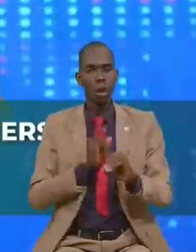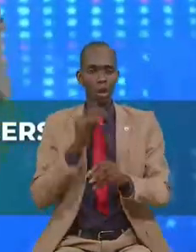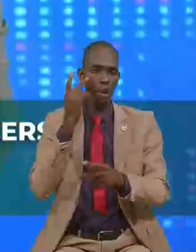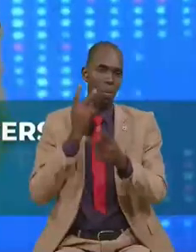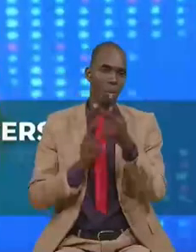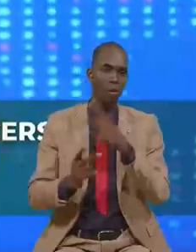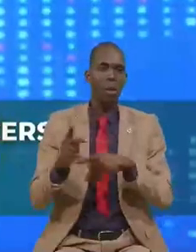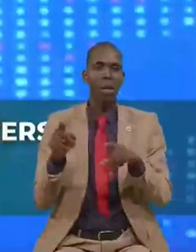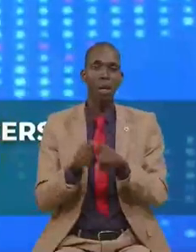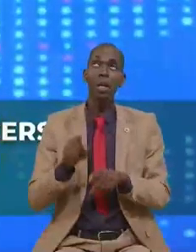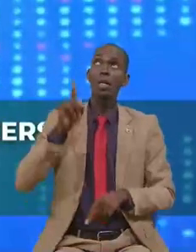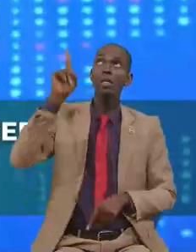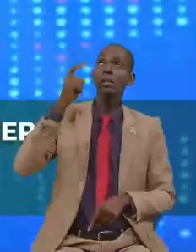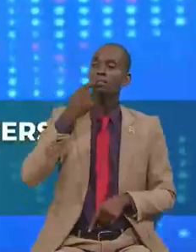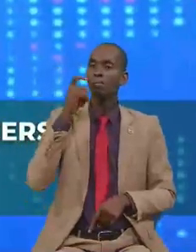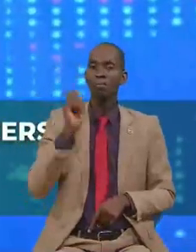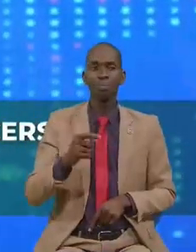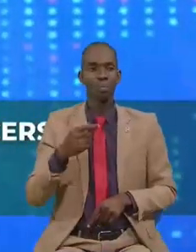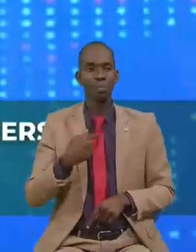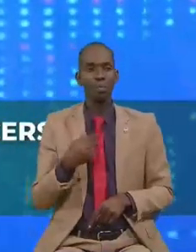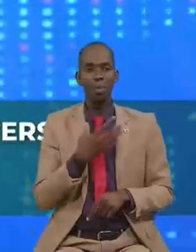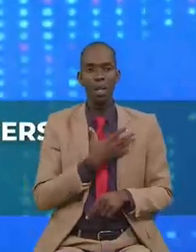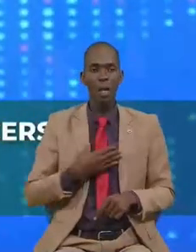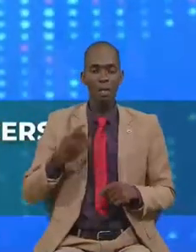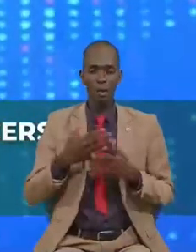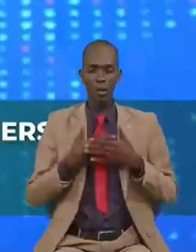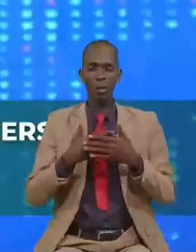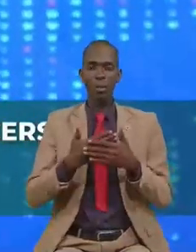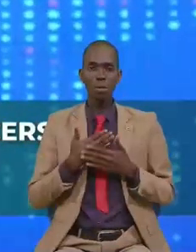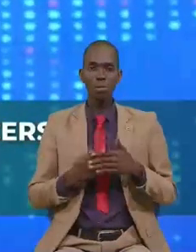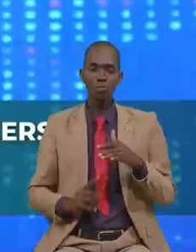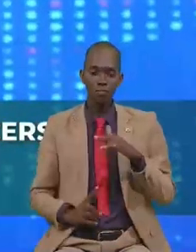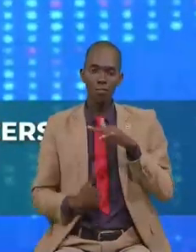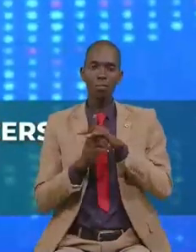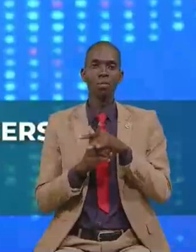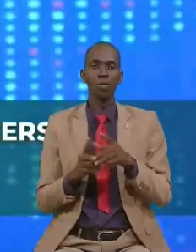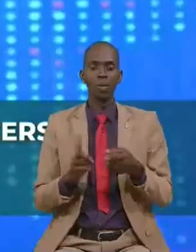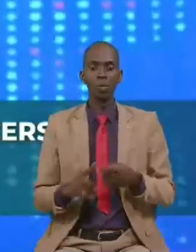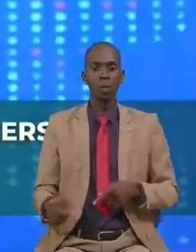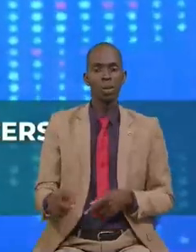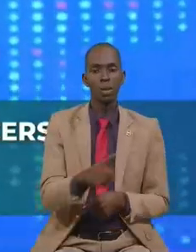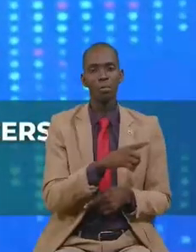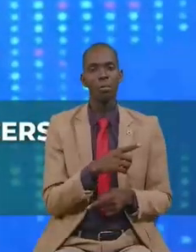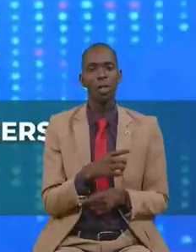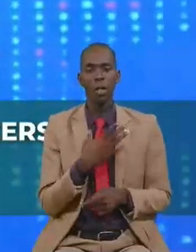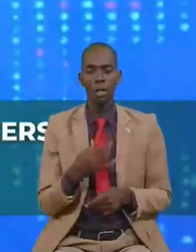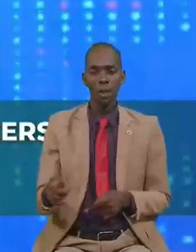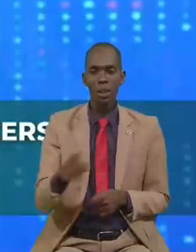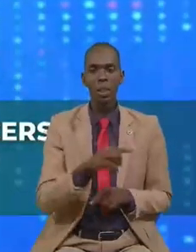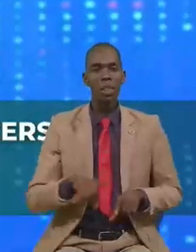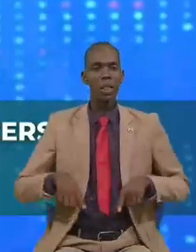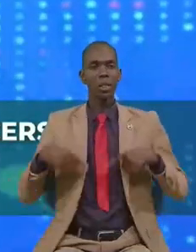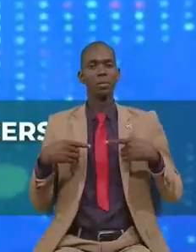l'ordre qu'il m'avait donné. Et l'esprit, verset 10, entra en eux. Et ils reprirent vie. Et